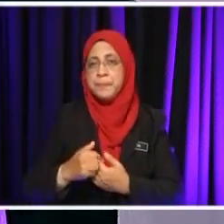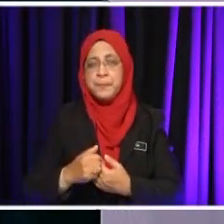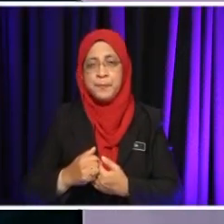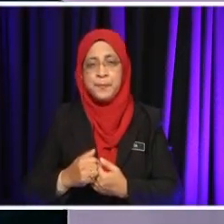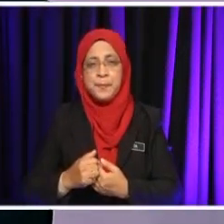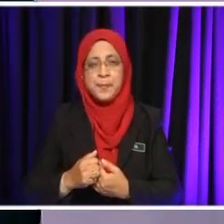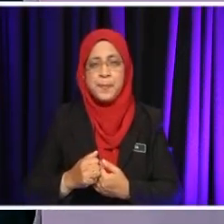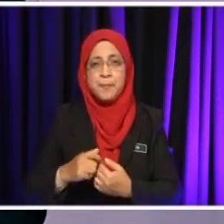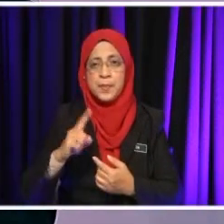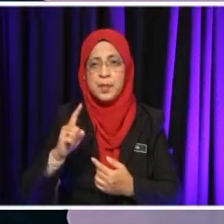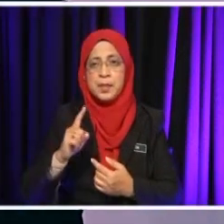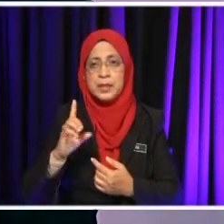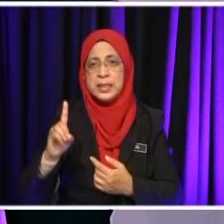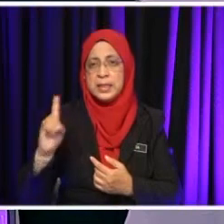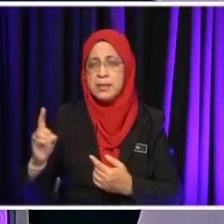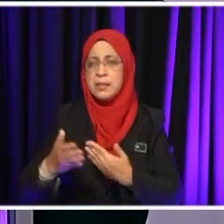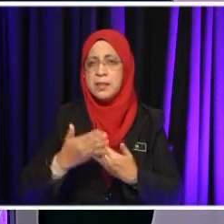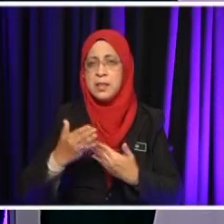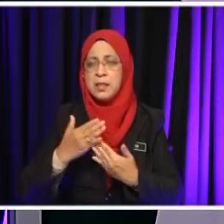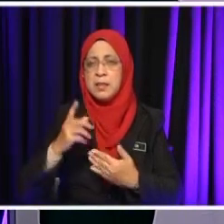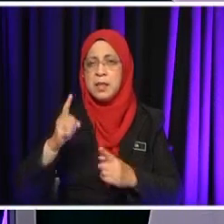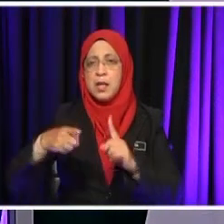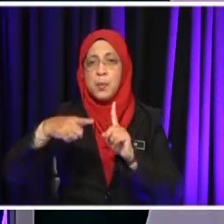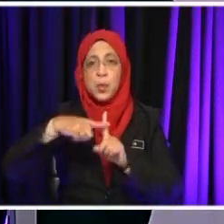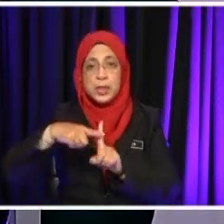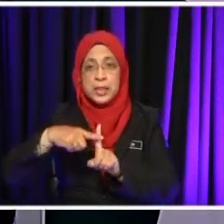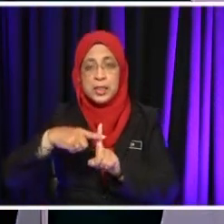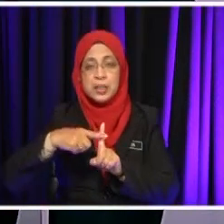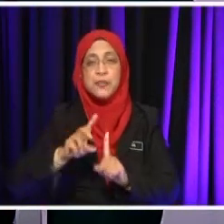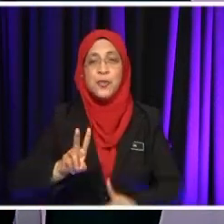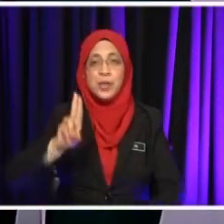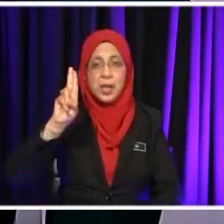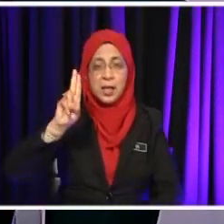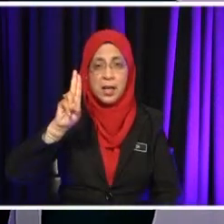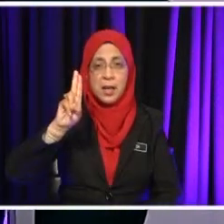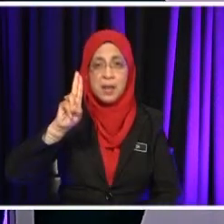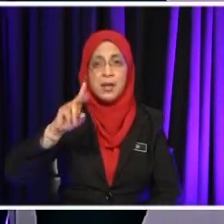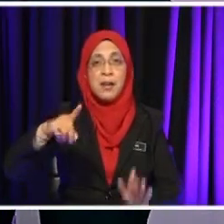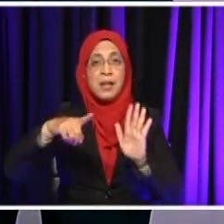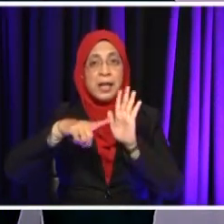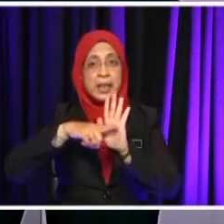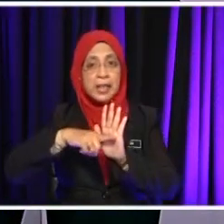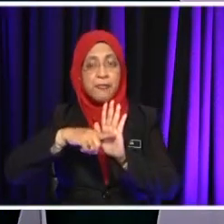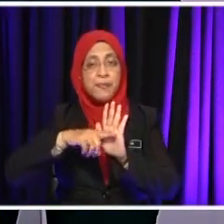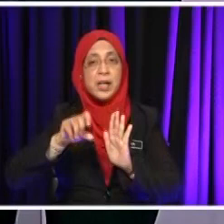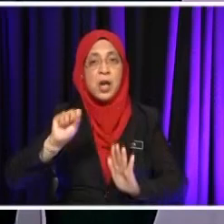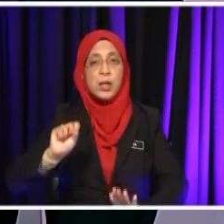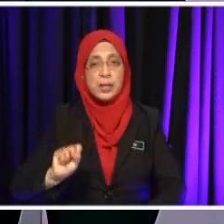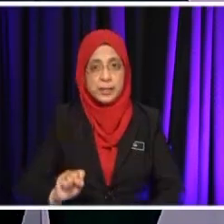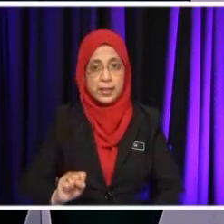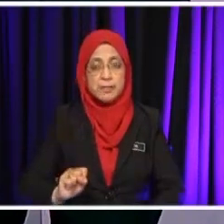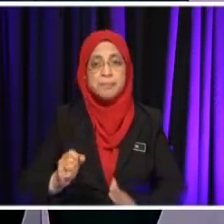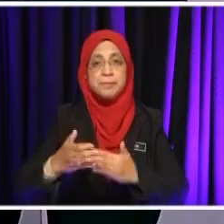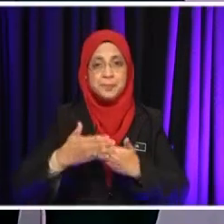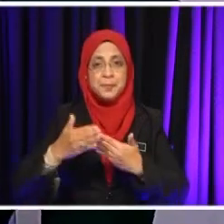tapi untuk diri senang kalau positif dia berada di utara Oke berada di selatan timur